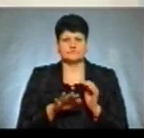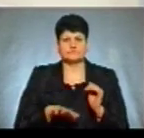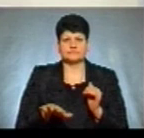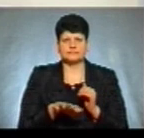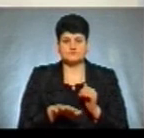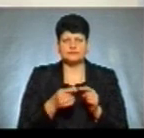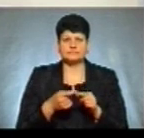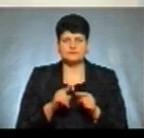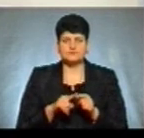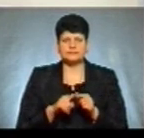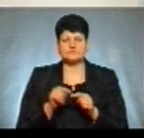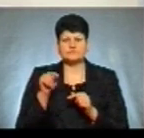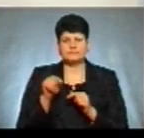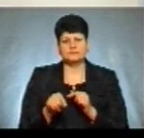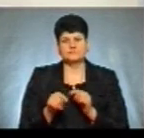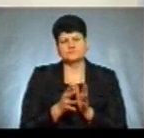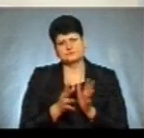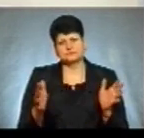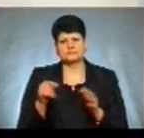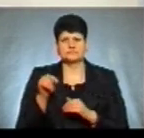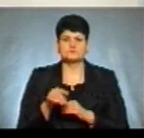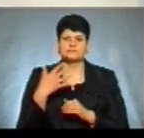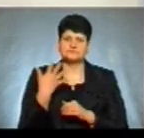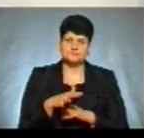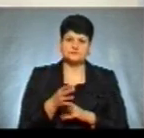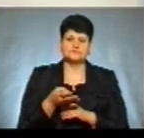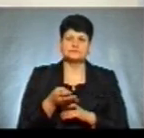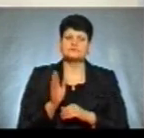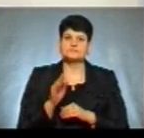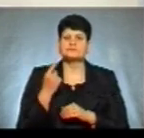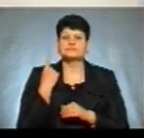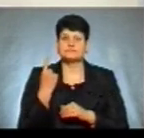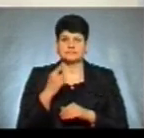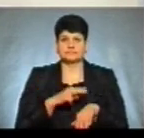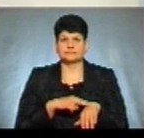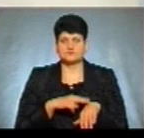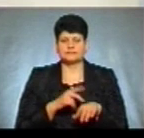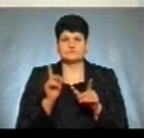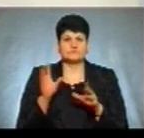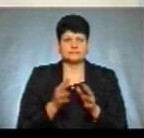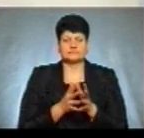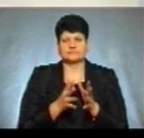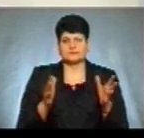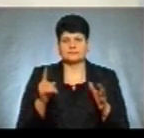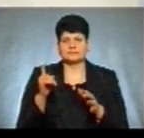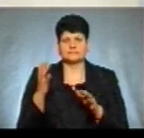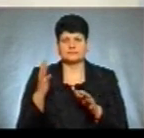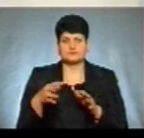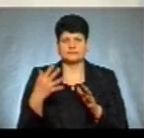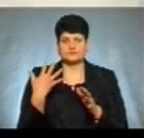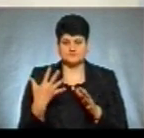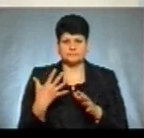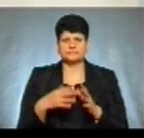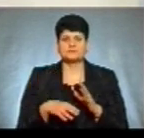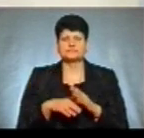це їх тисячу, більше 1050, буде по одному поліцейському. На всіх великих, 145 дільниць у нас великих, де